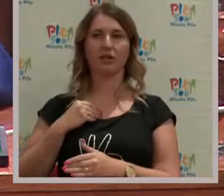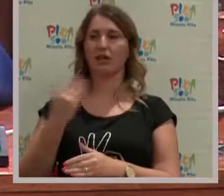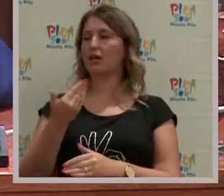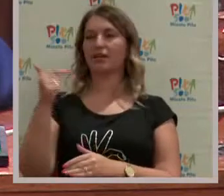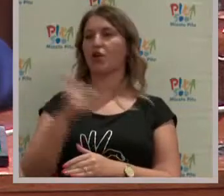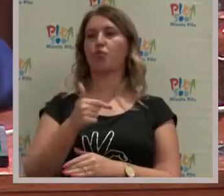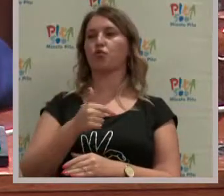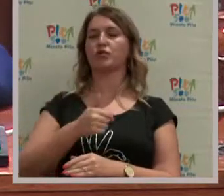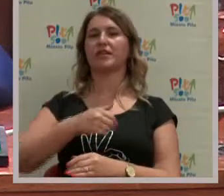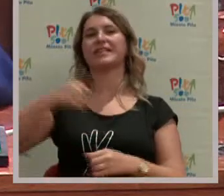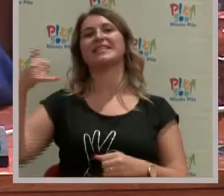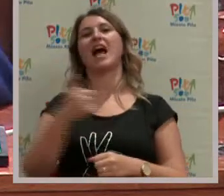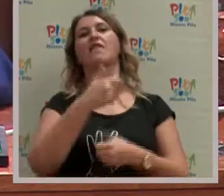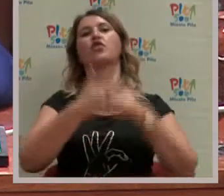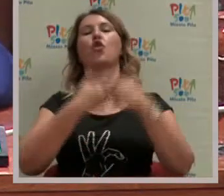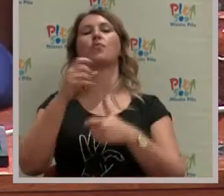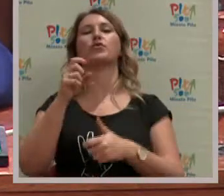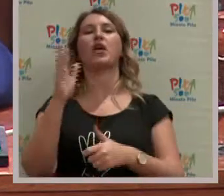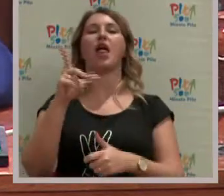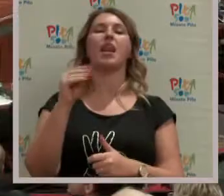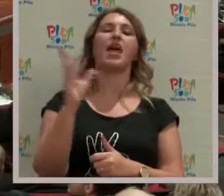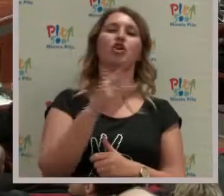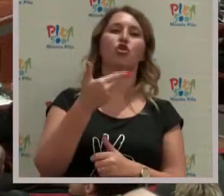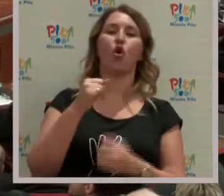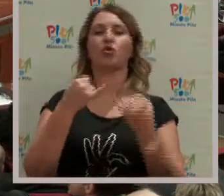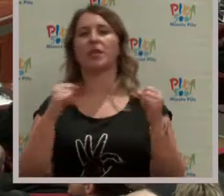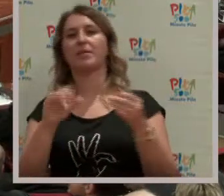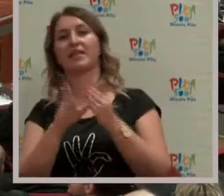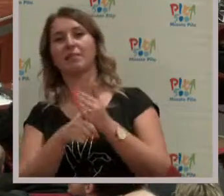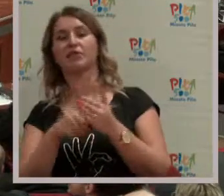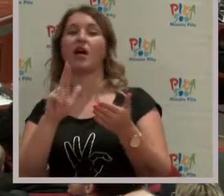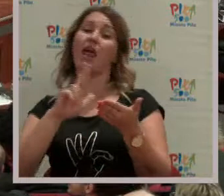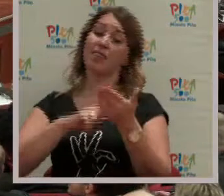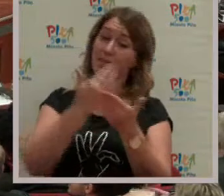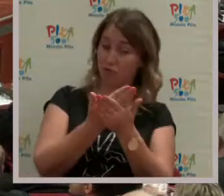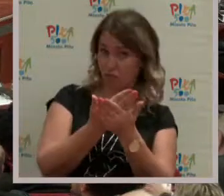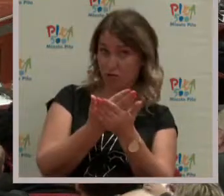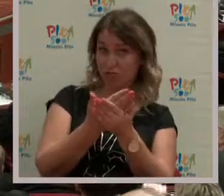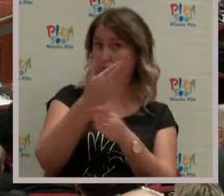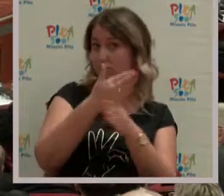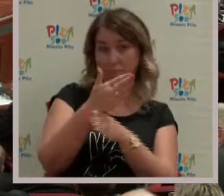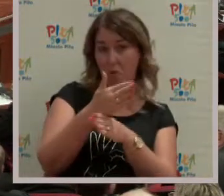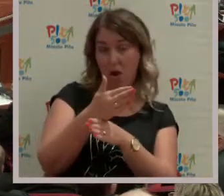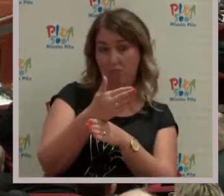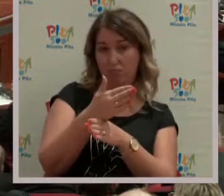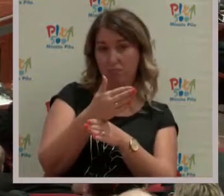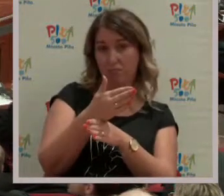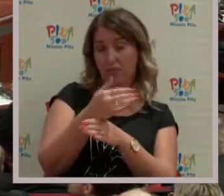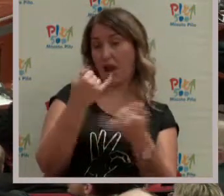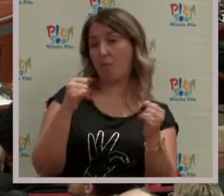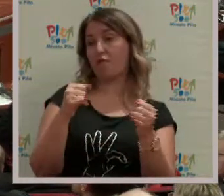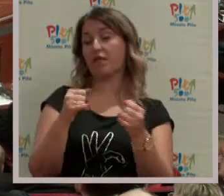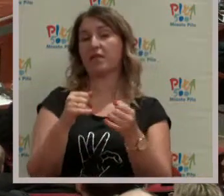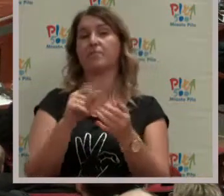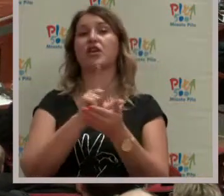ciągle w Gorzowie czy w Lesznie ale może odbywać się na stadionie w Pile w Ostrowie gdzieś 12 tysięcy